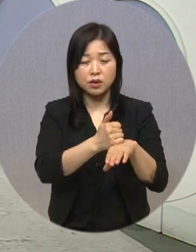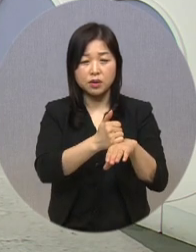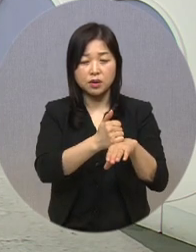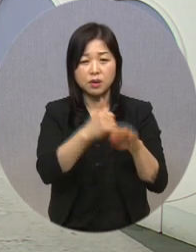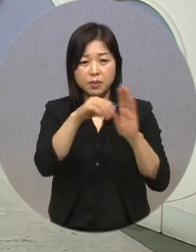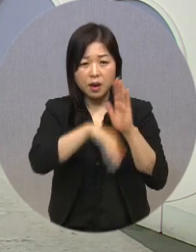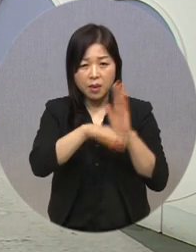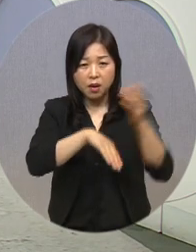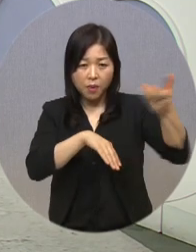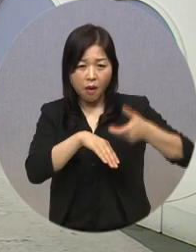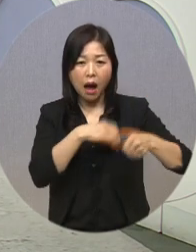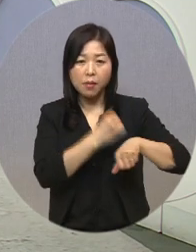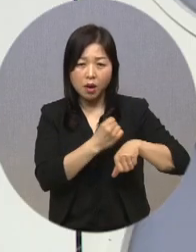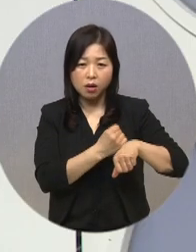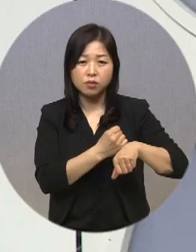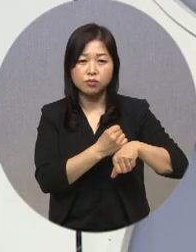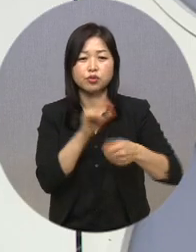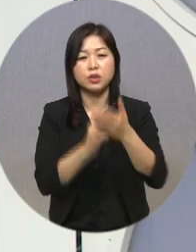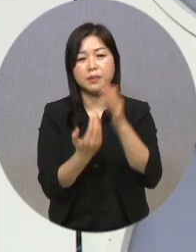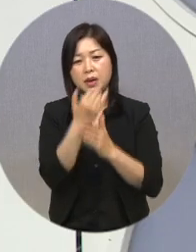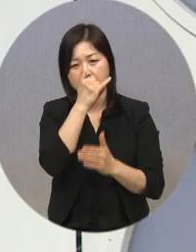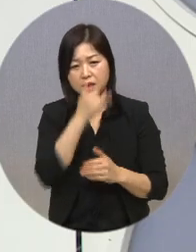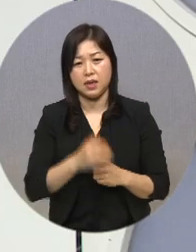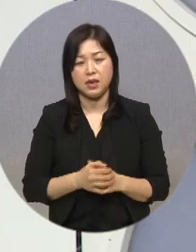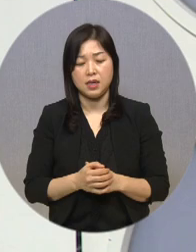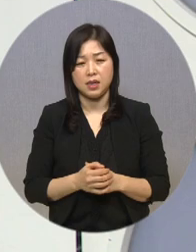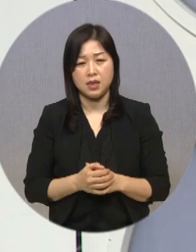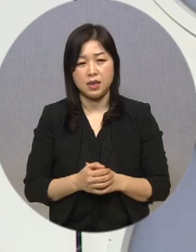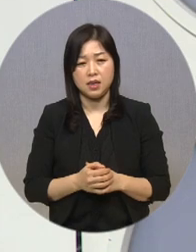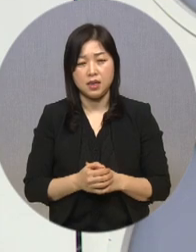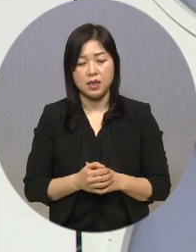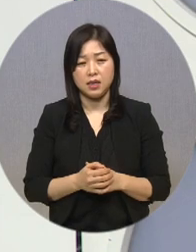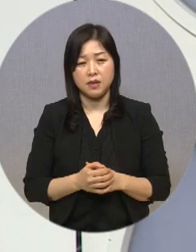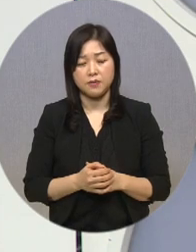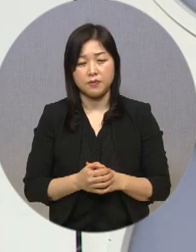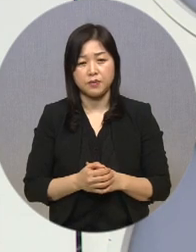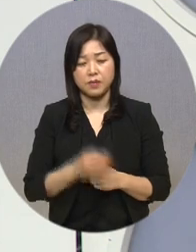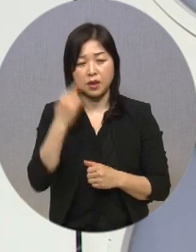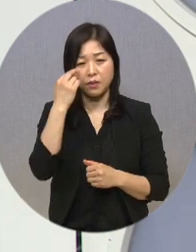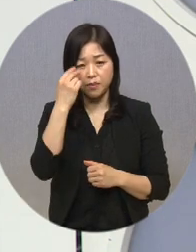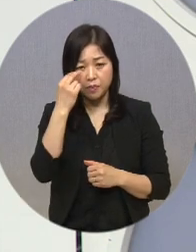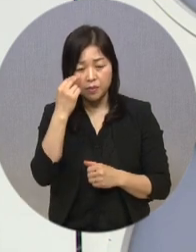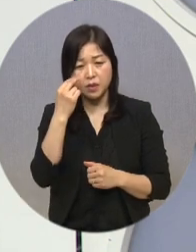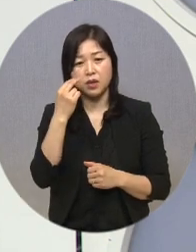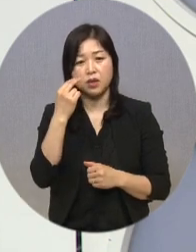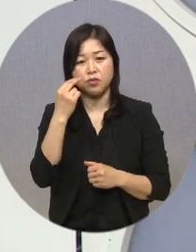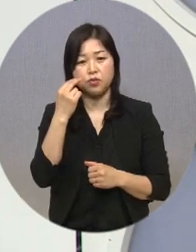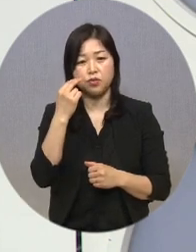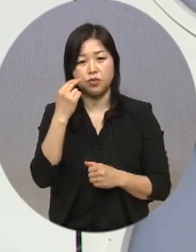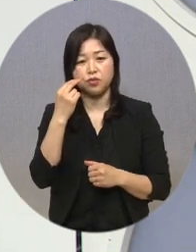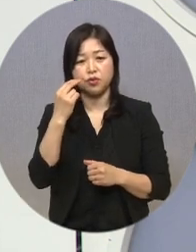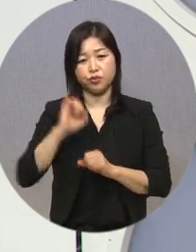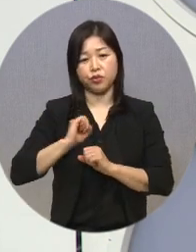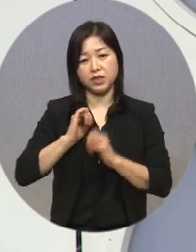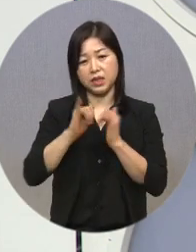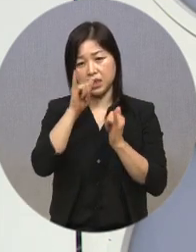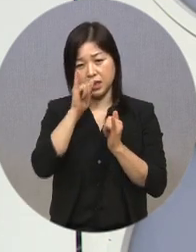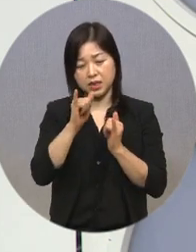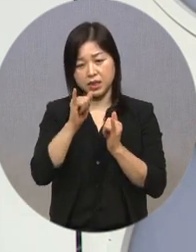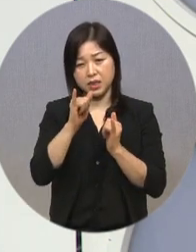그 큰일 아니냐. 아, 그래. 근데 여기 미국 군인들이 있으니까 그래야 또